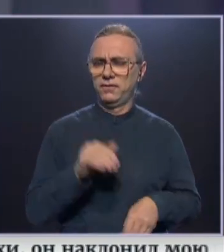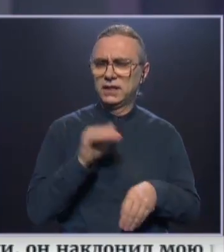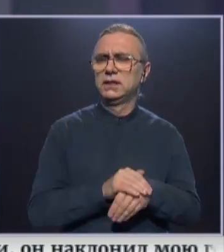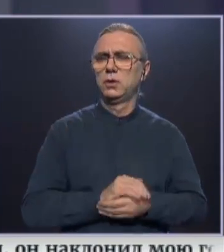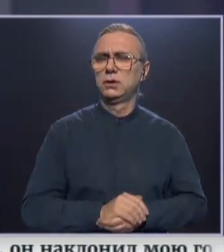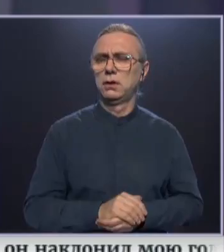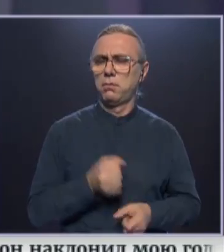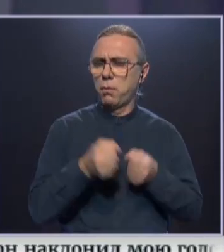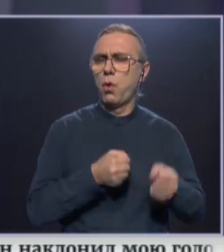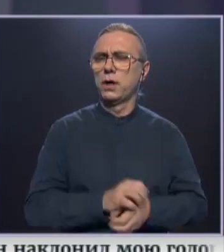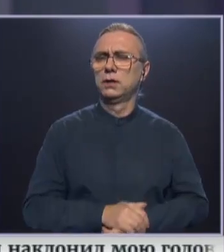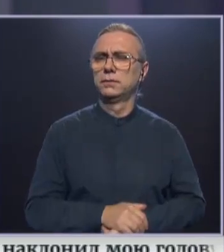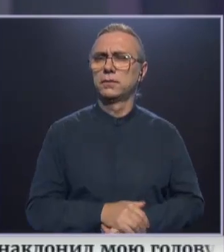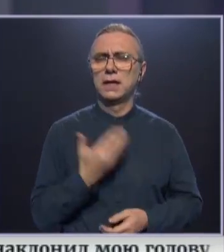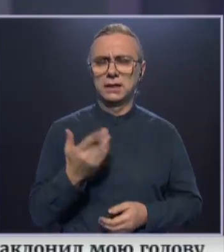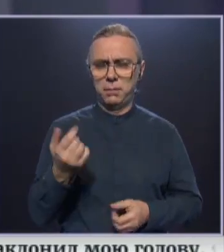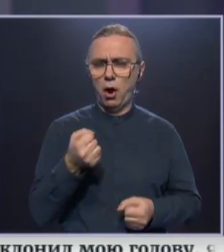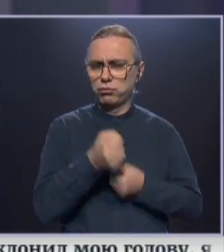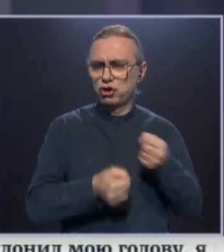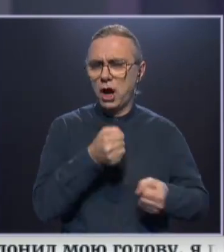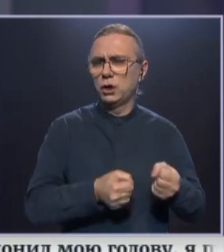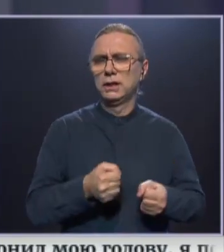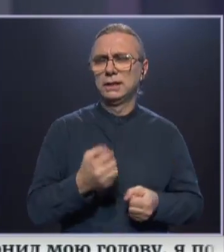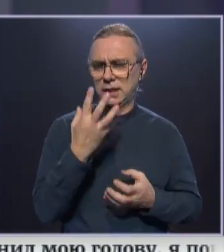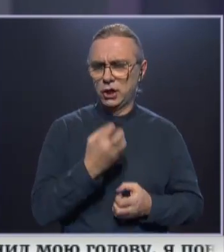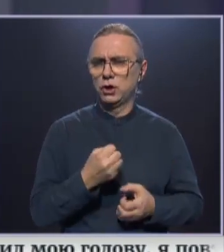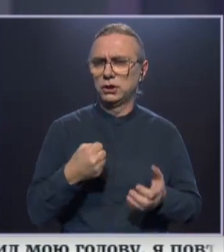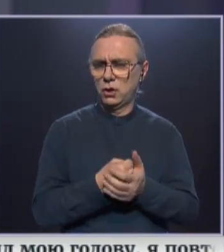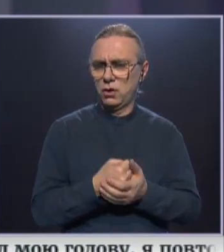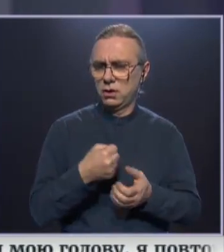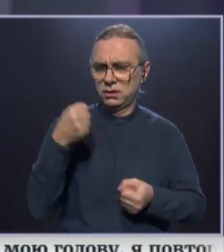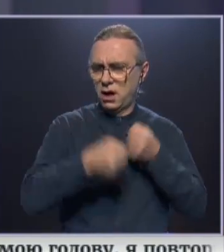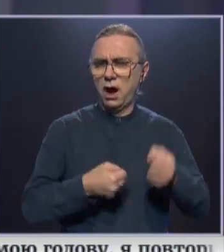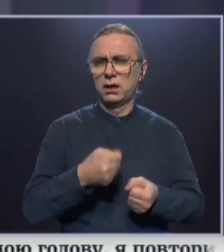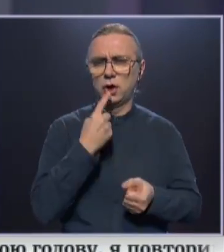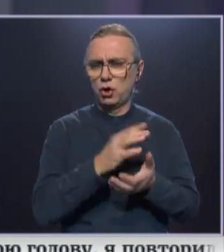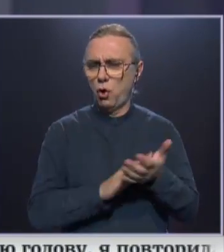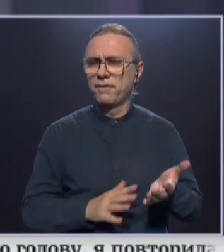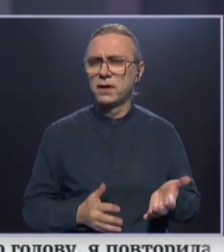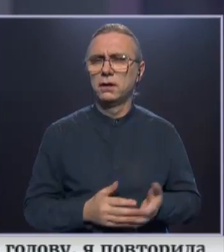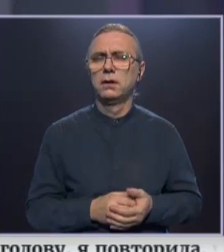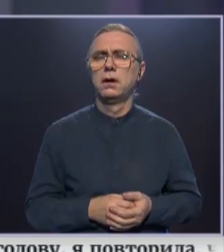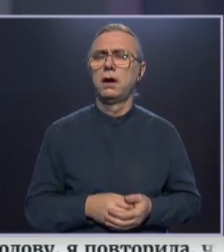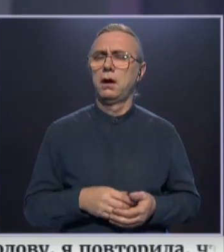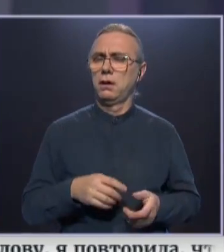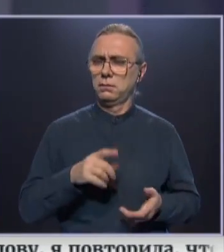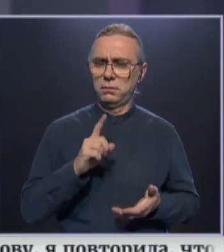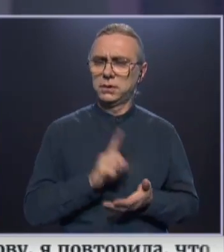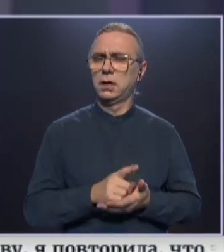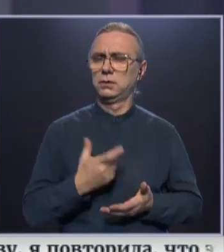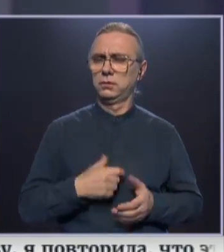бойся. Если тебя обижают серьезно, до драки, до крови, обязательно нужно отстаивать себя. Не